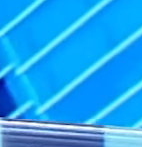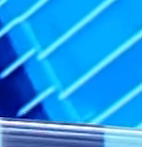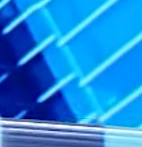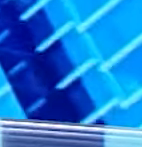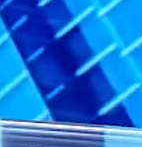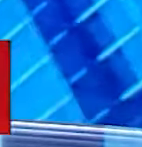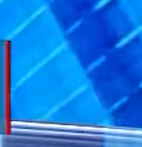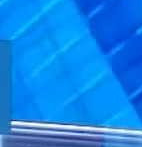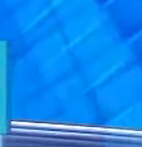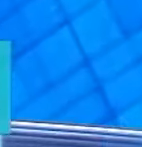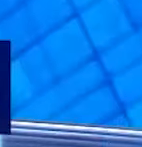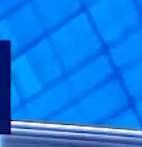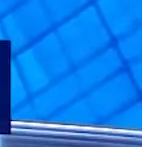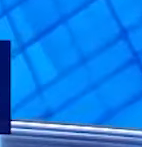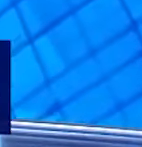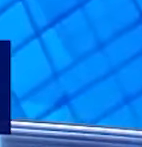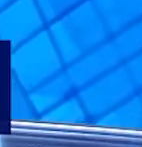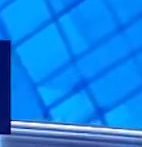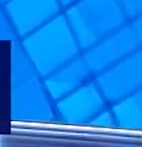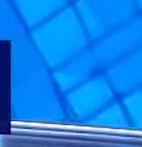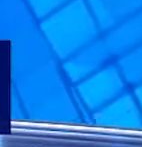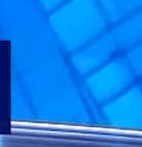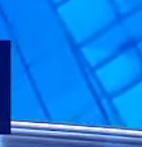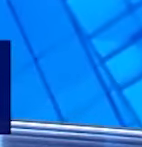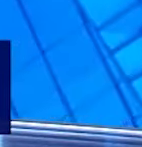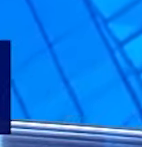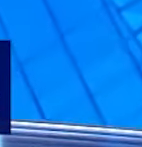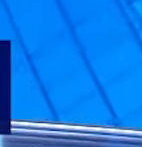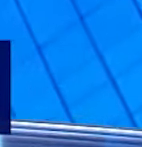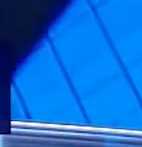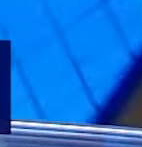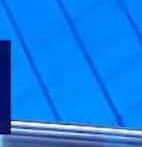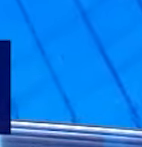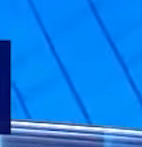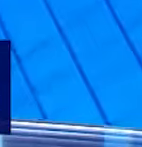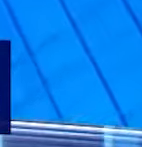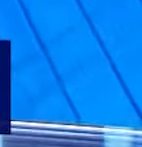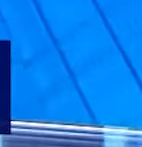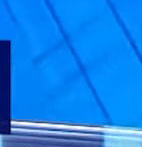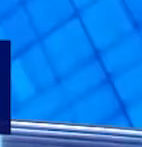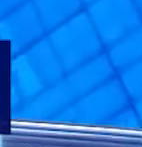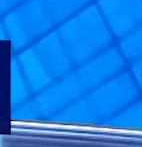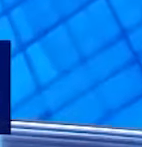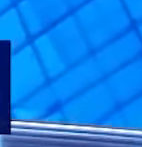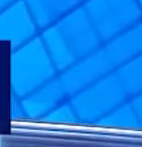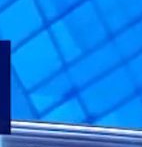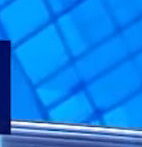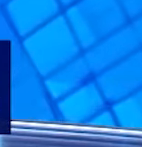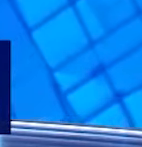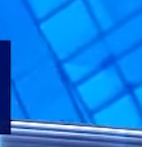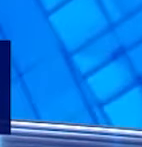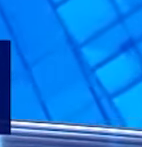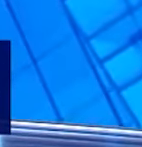Sakit hati tak dibelikan motor, seorang anak di Cirebon, Jawa Barat nekat membakar rumah orang tuanya. Kobaran api nyaris merembet